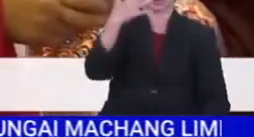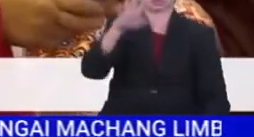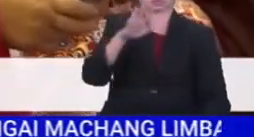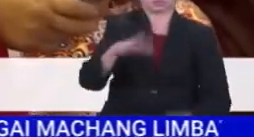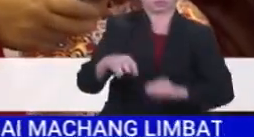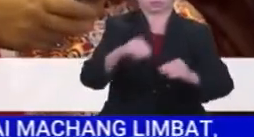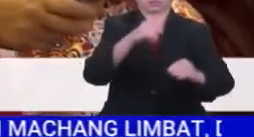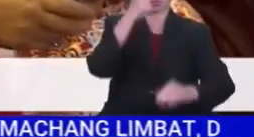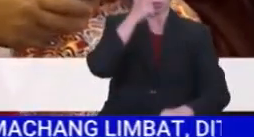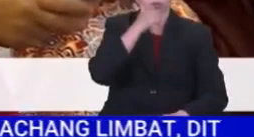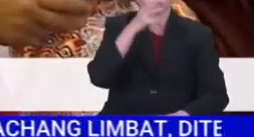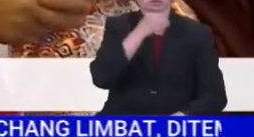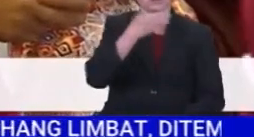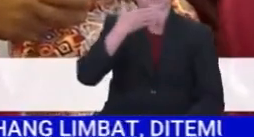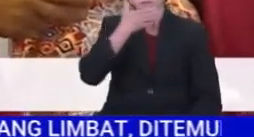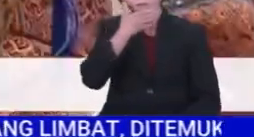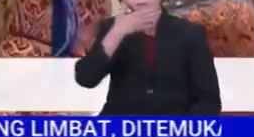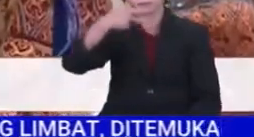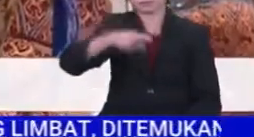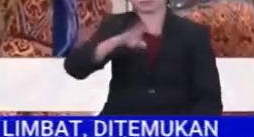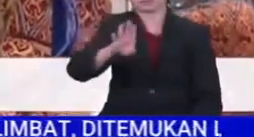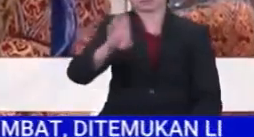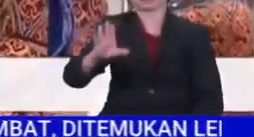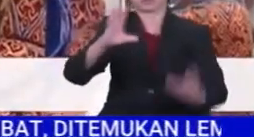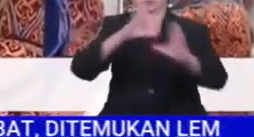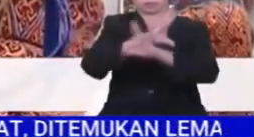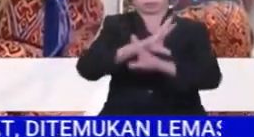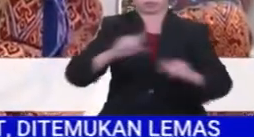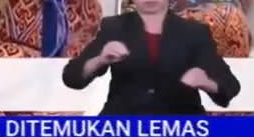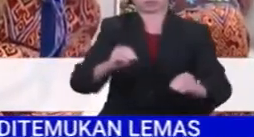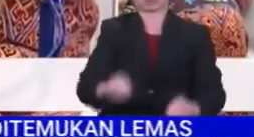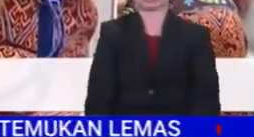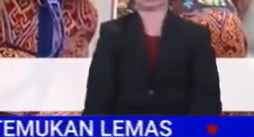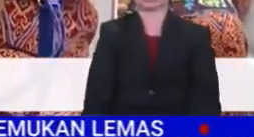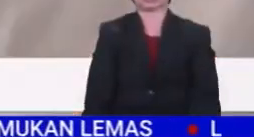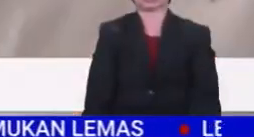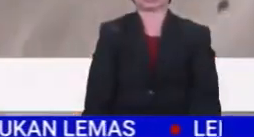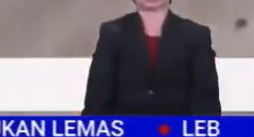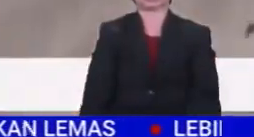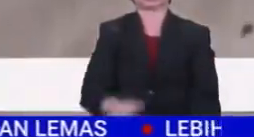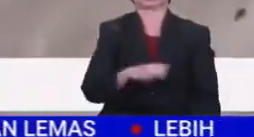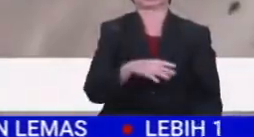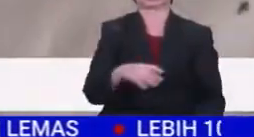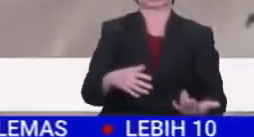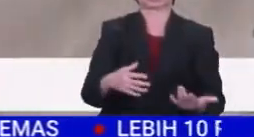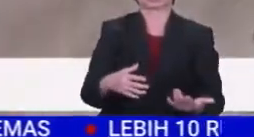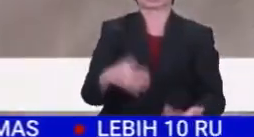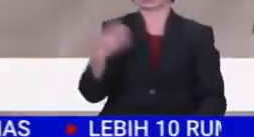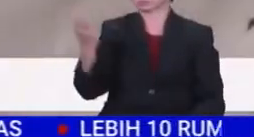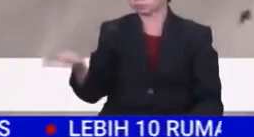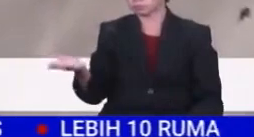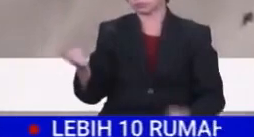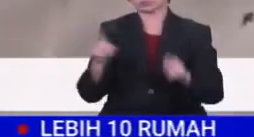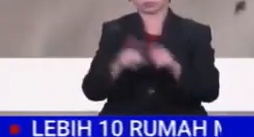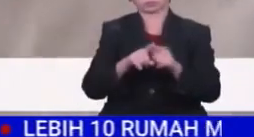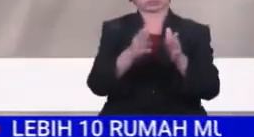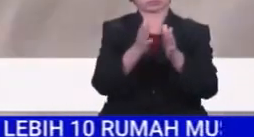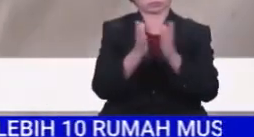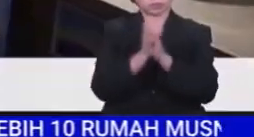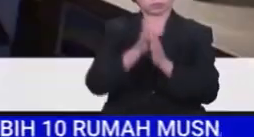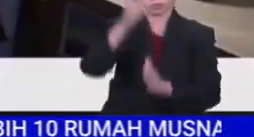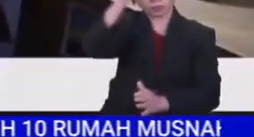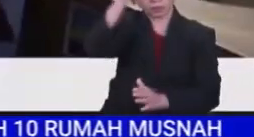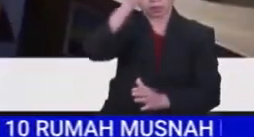pergerakan wanita dan Chibi lebih rawa di kucing dalam perkembangan berkaitan beliau turut menyarankan